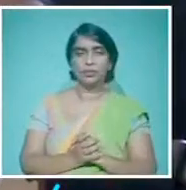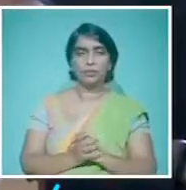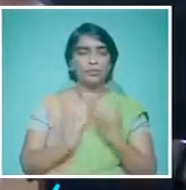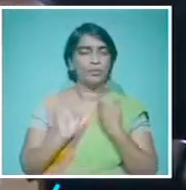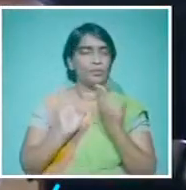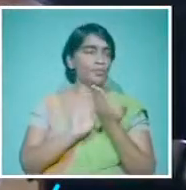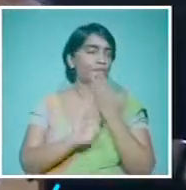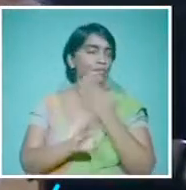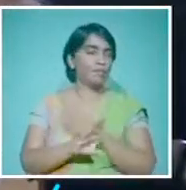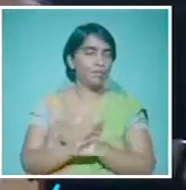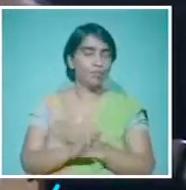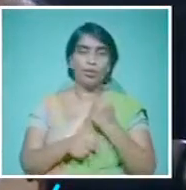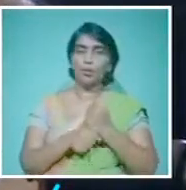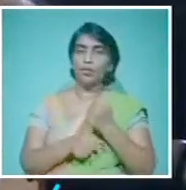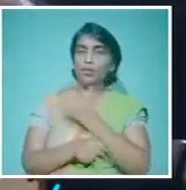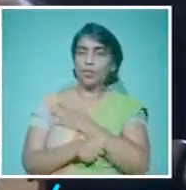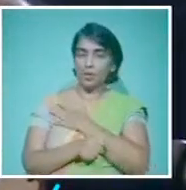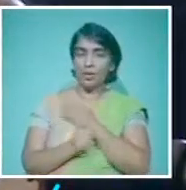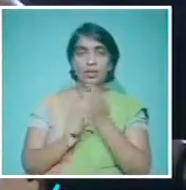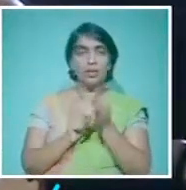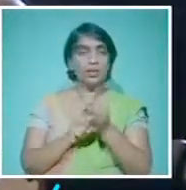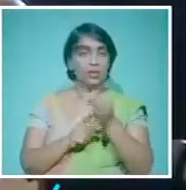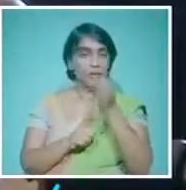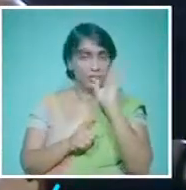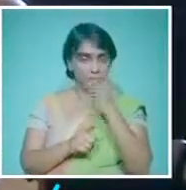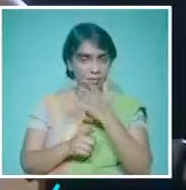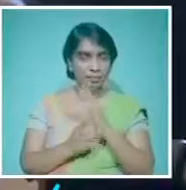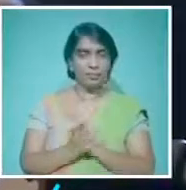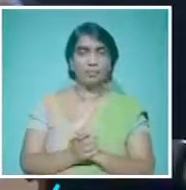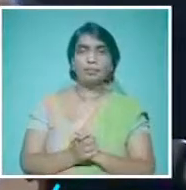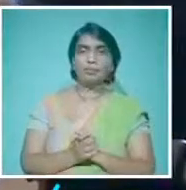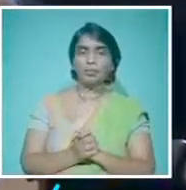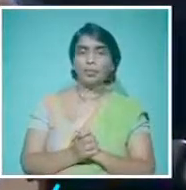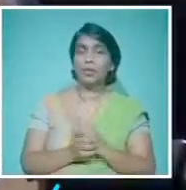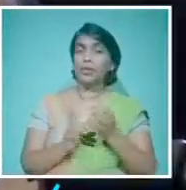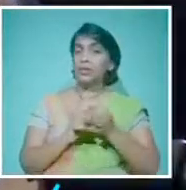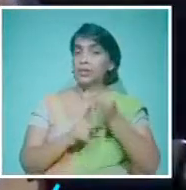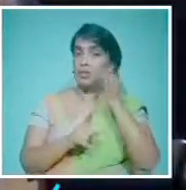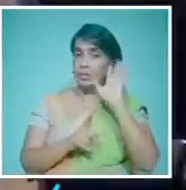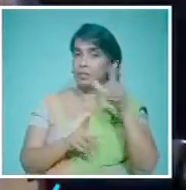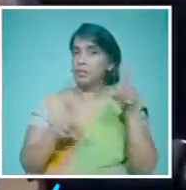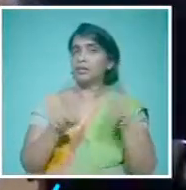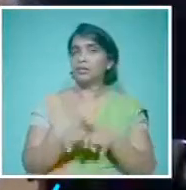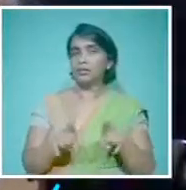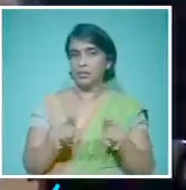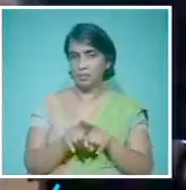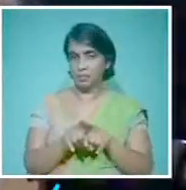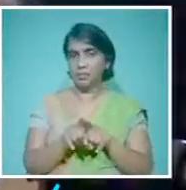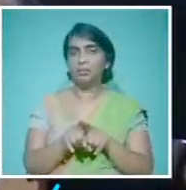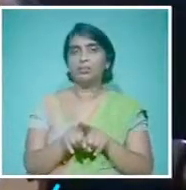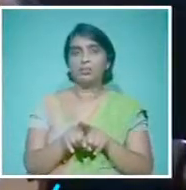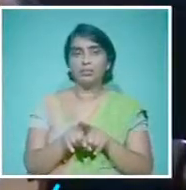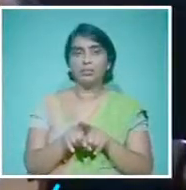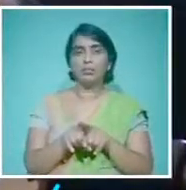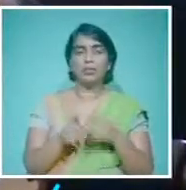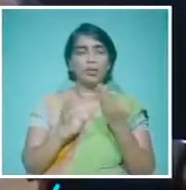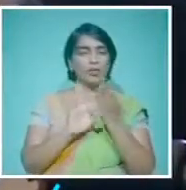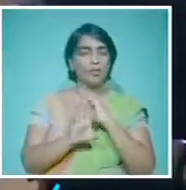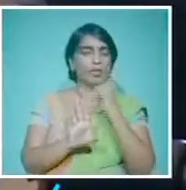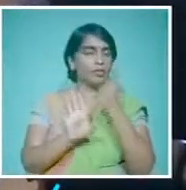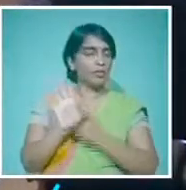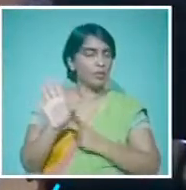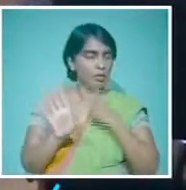පහුගිය ගෝඨාභය රාජපක්ෂ ජනාධිපතිතුමා ජනාධිපතිතුමා හැටියට පහුගිය